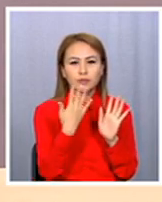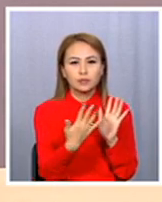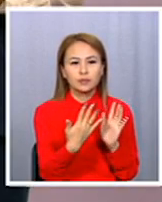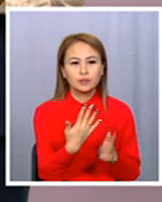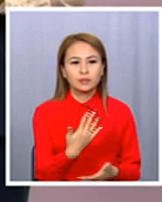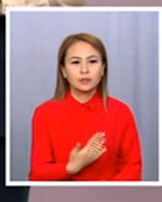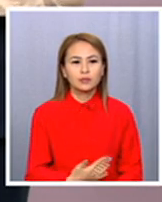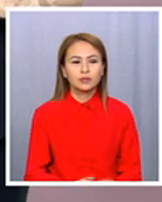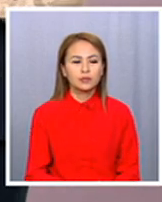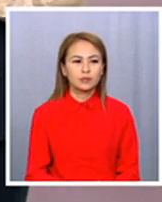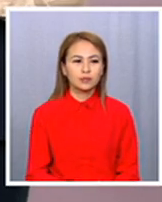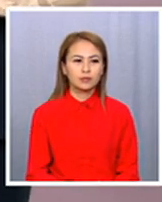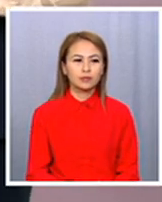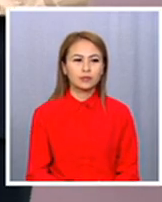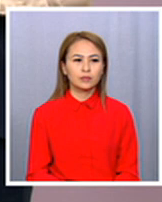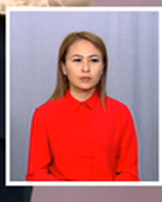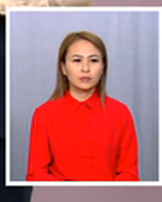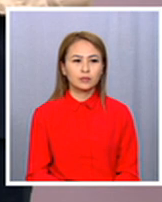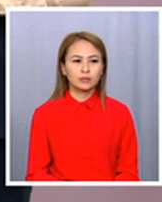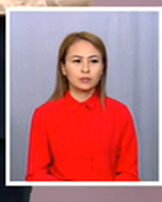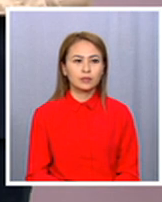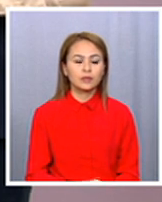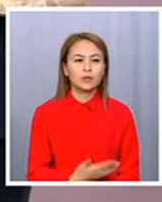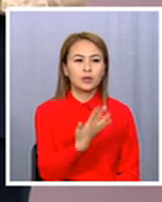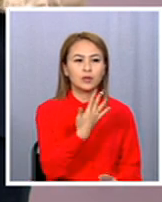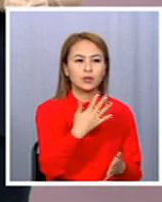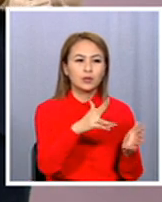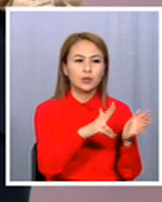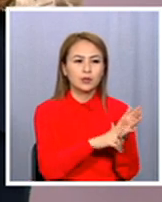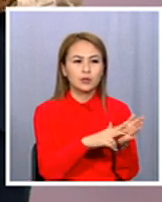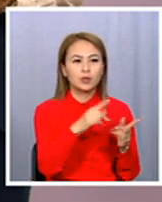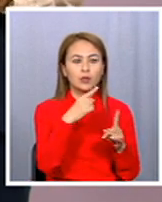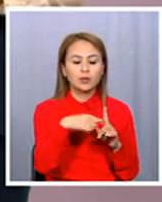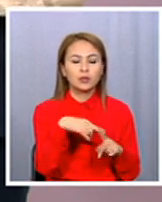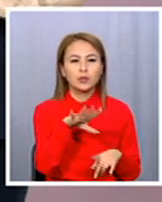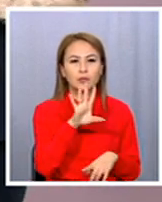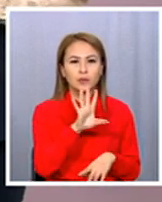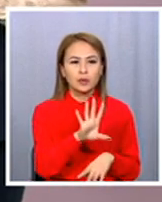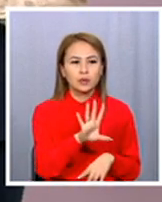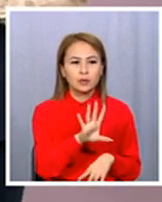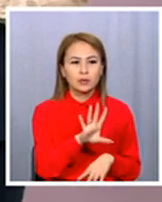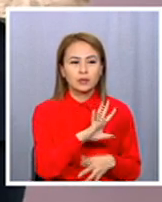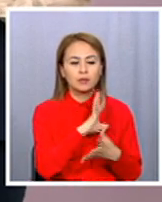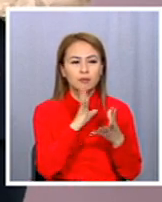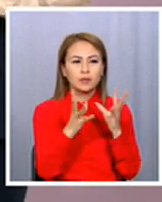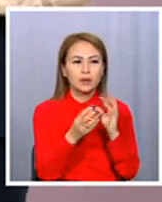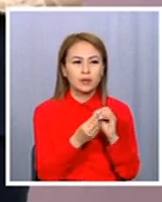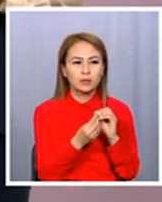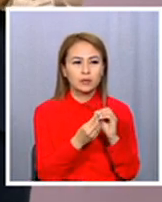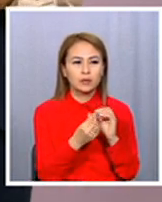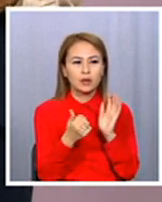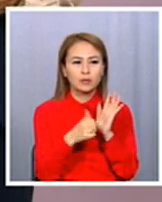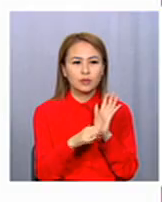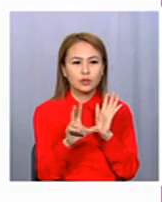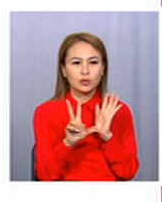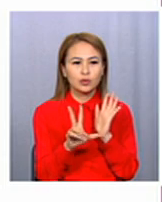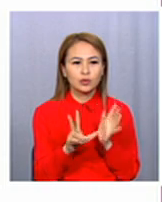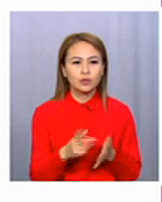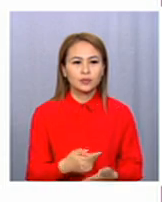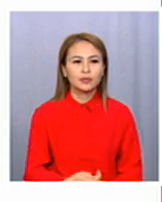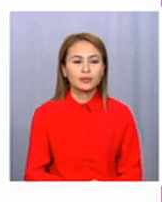5-ке тең. Демек, 58 бен 5 сандарының қосындысы мәні 63-ке